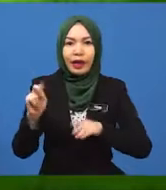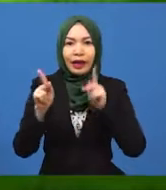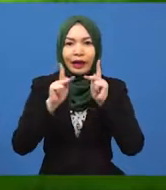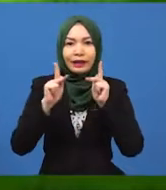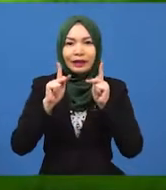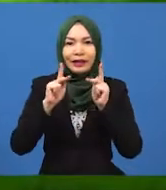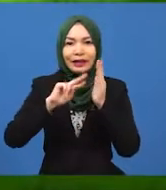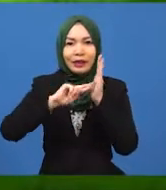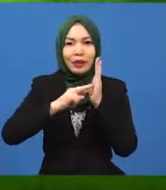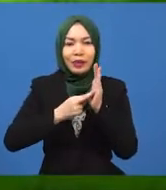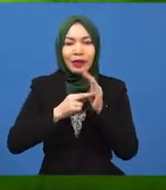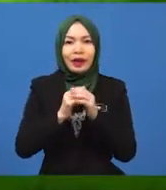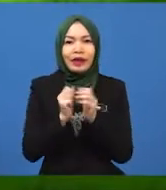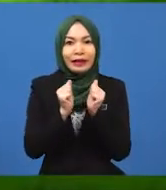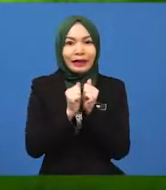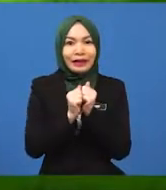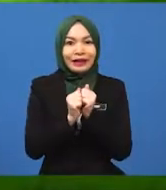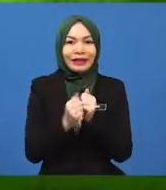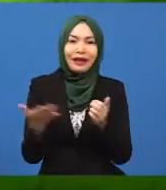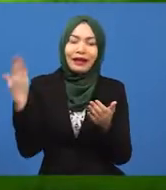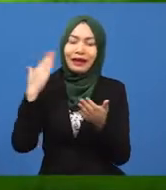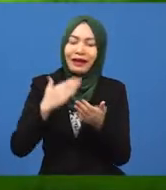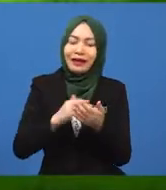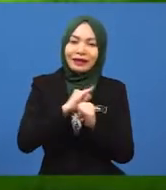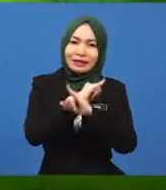pemberi adalah dengan lebih jelas.